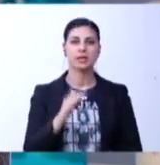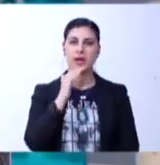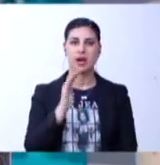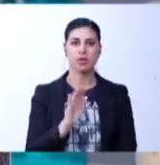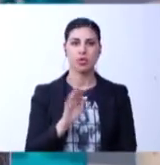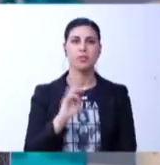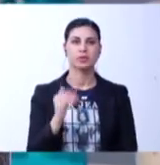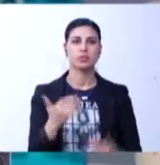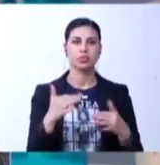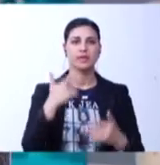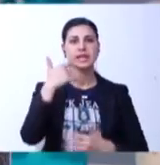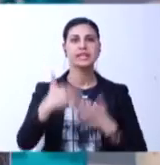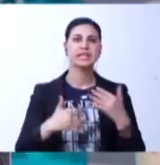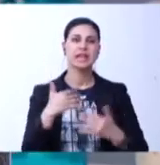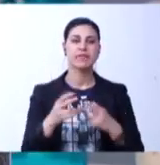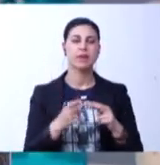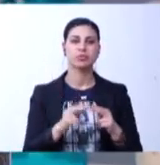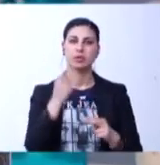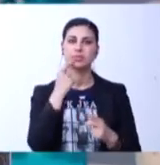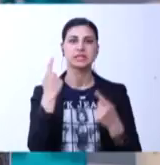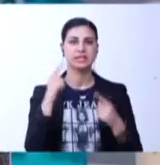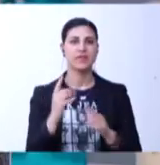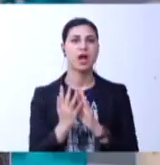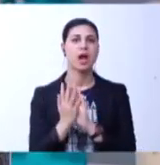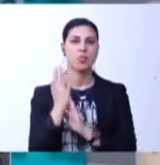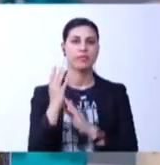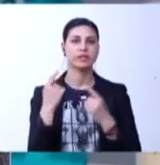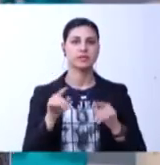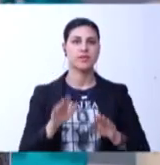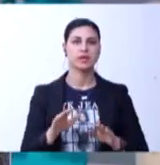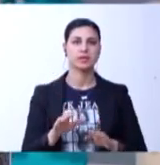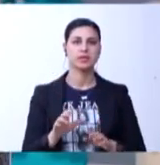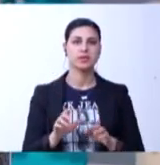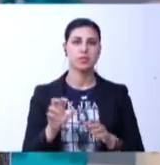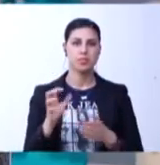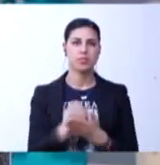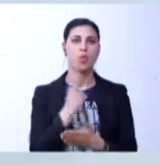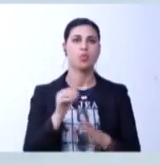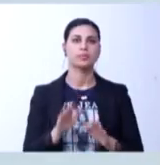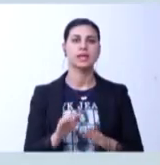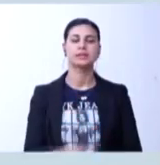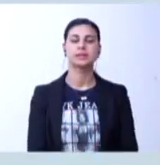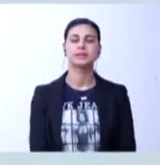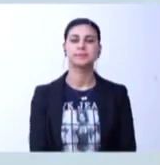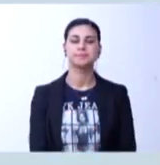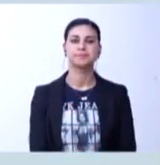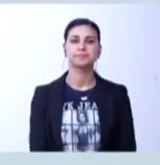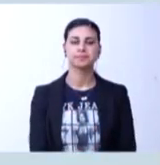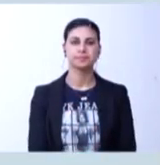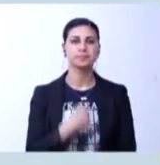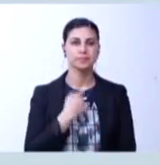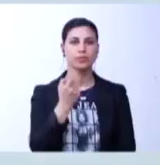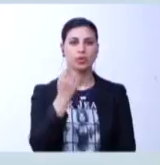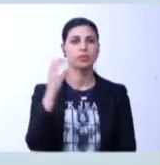უკვე ირევა და ამიტომაც კბილი სხვა ადგილას, მუდმივი კბილი უკვე სხვა ადგილას პოულობს ადგილს. მე